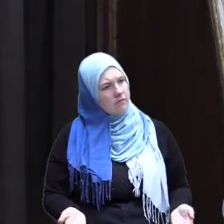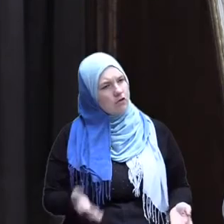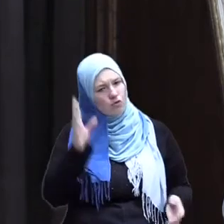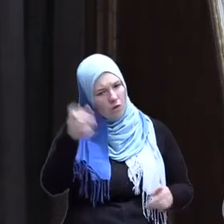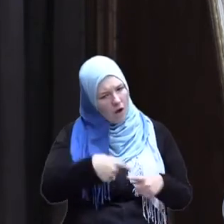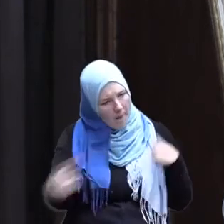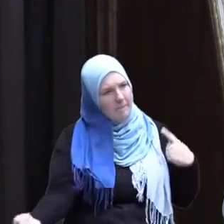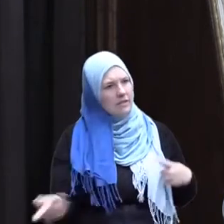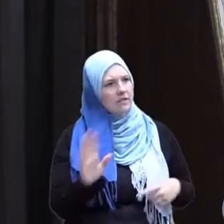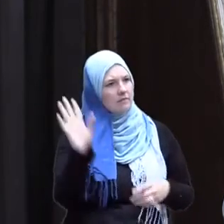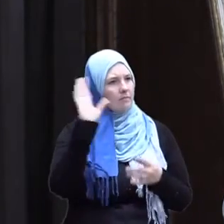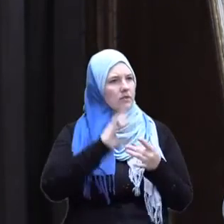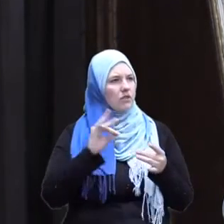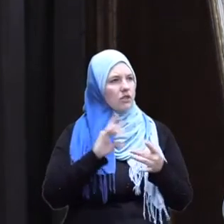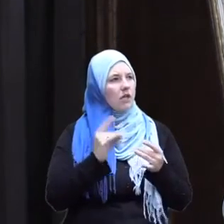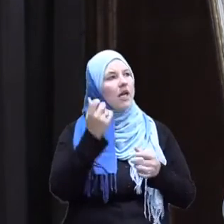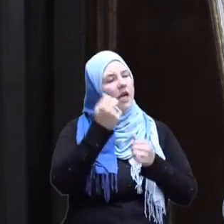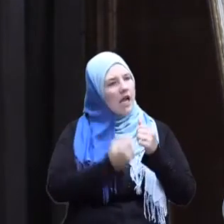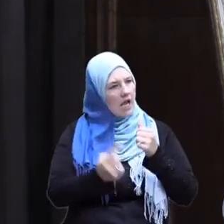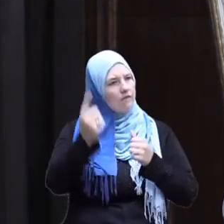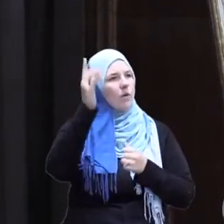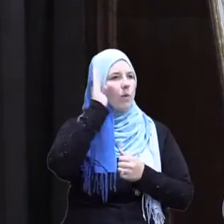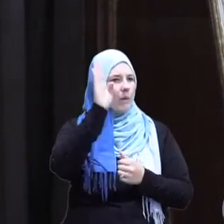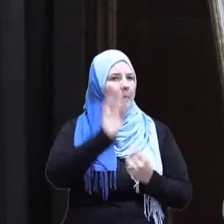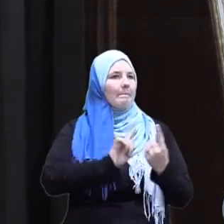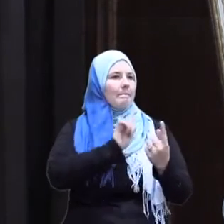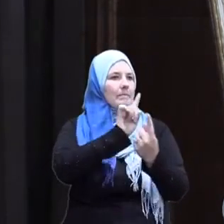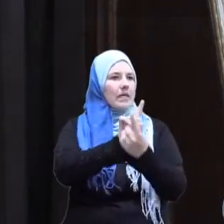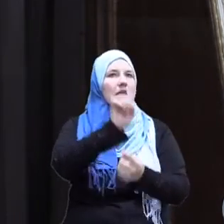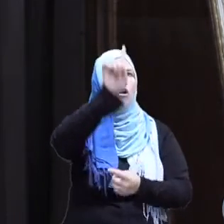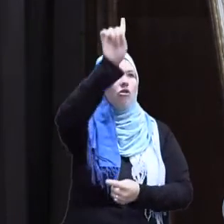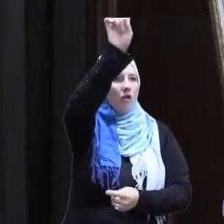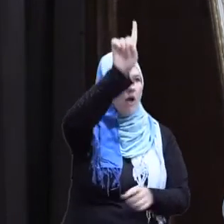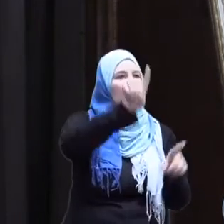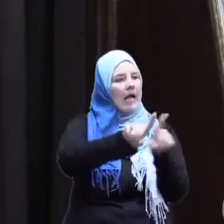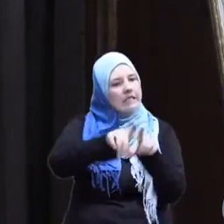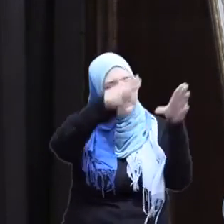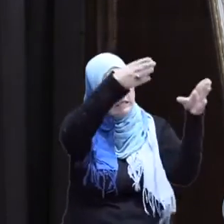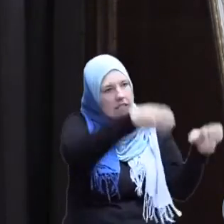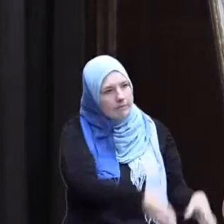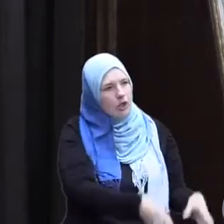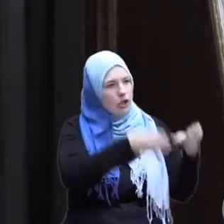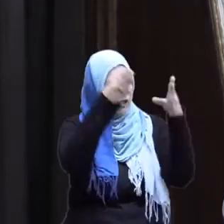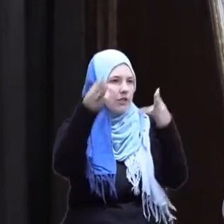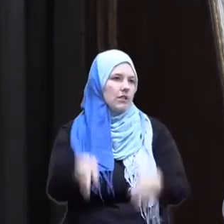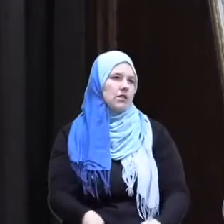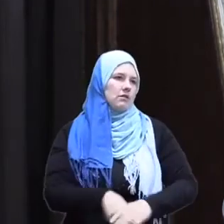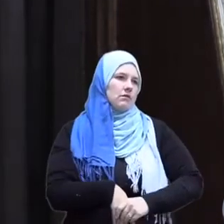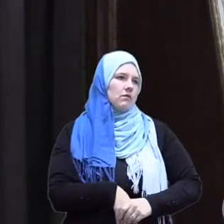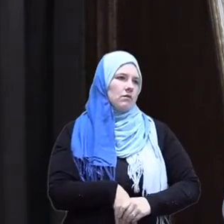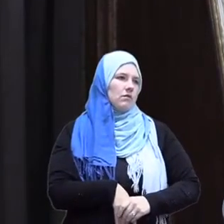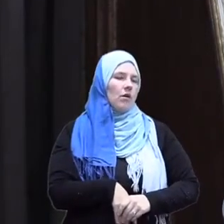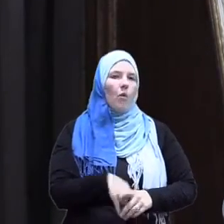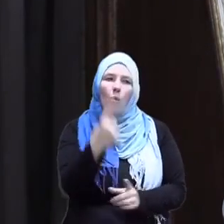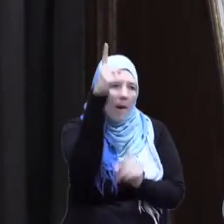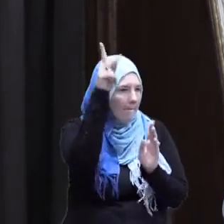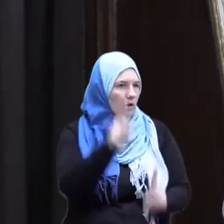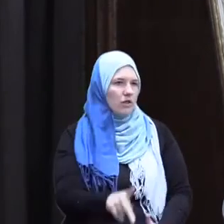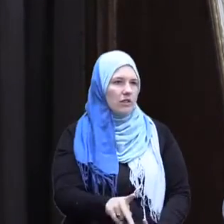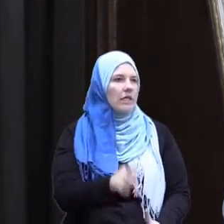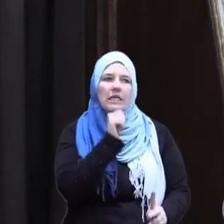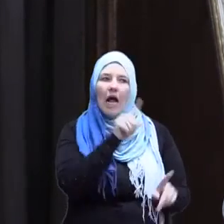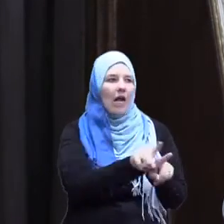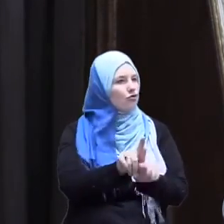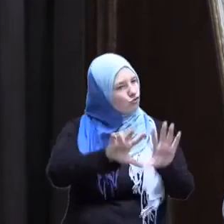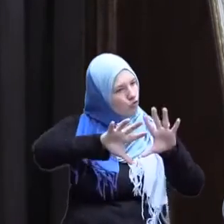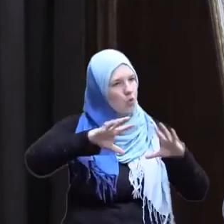فَرْدًا. Everyone will come to Allah as a single individual. We have to prepare for that moment and